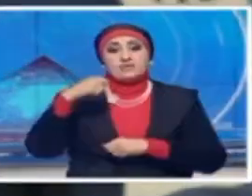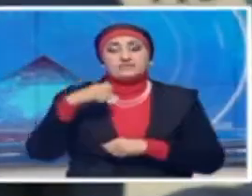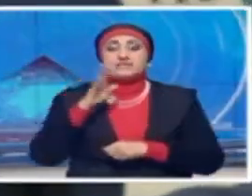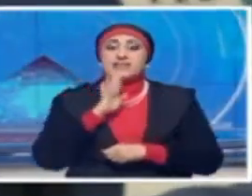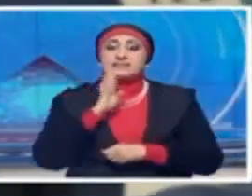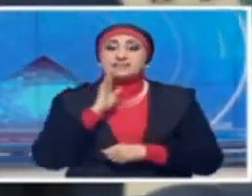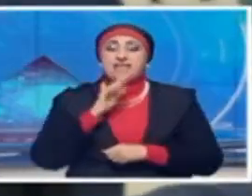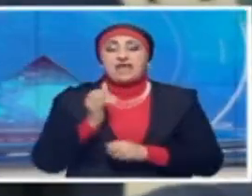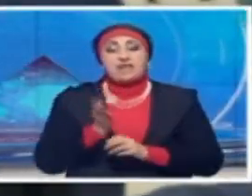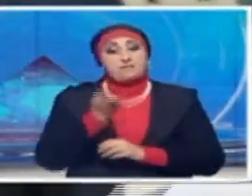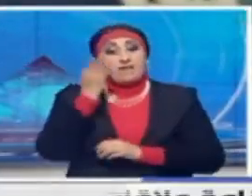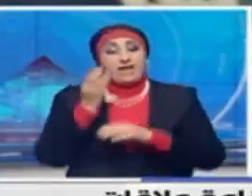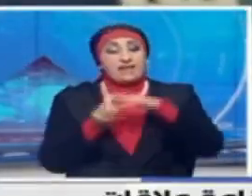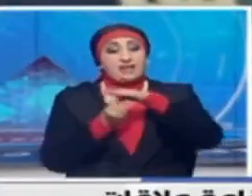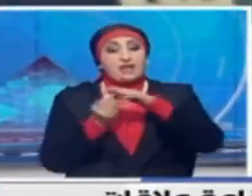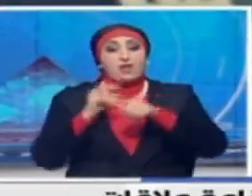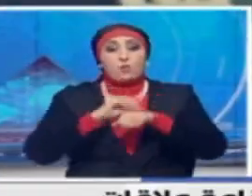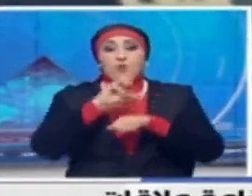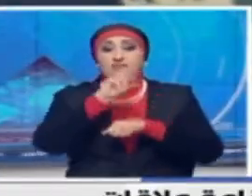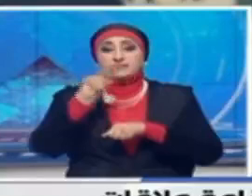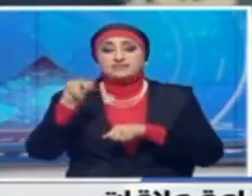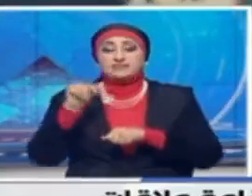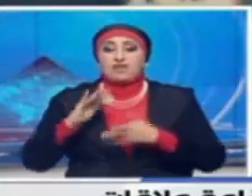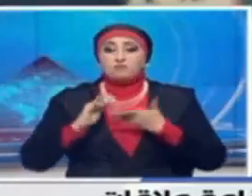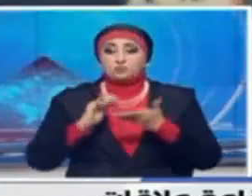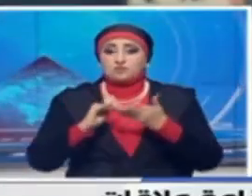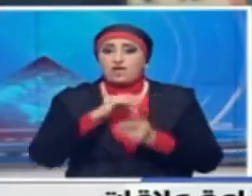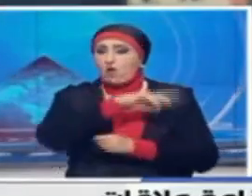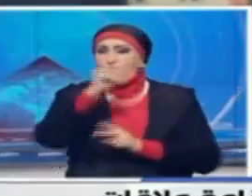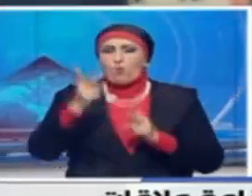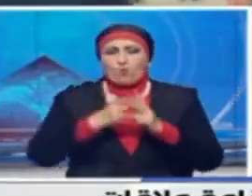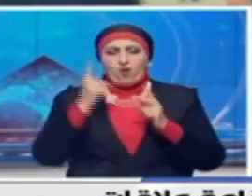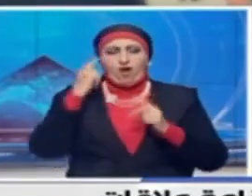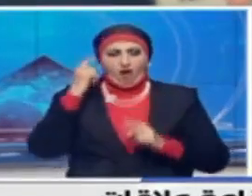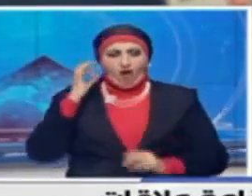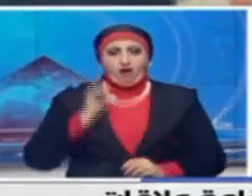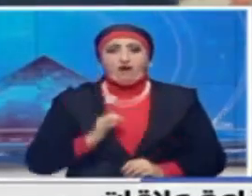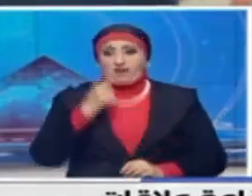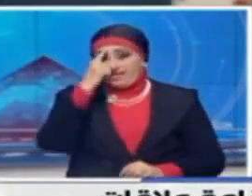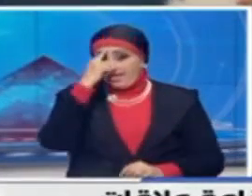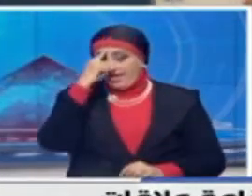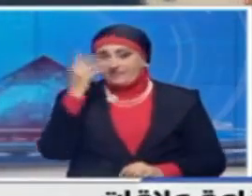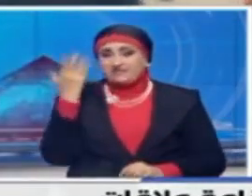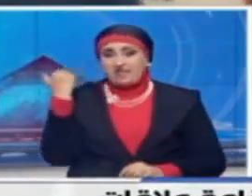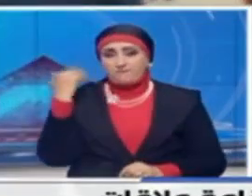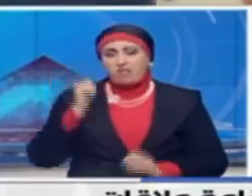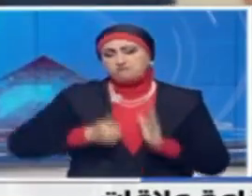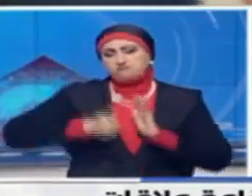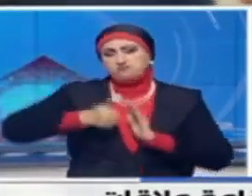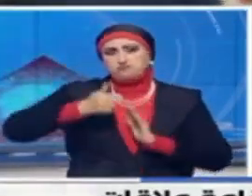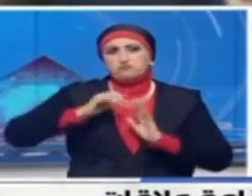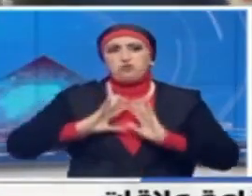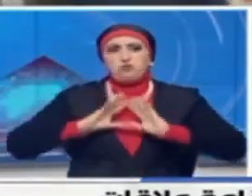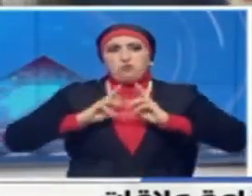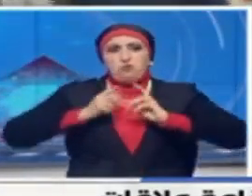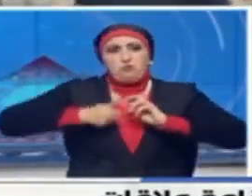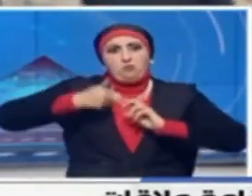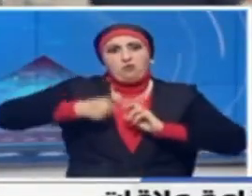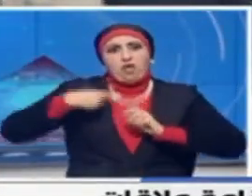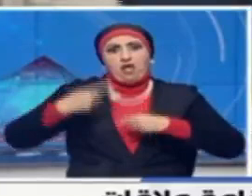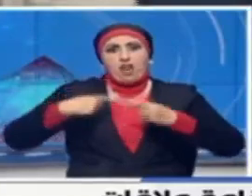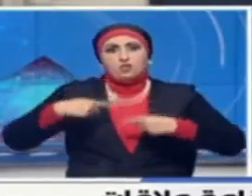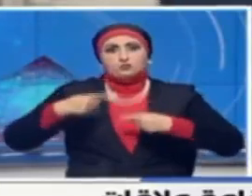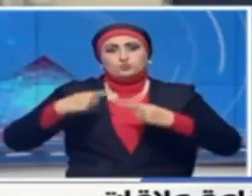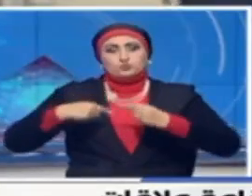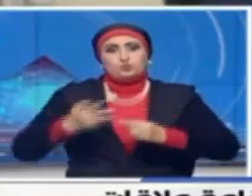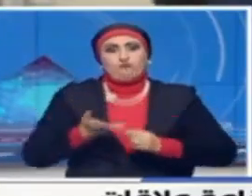والبحث العلمي، ففي اهتمام في الجانب ده. وزي ما الناس كثيرة ممكن تبقى عارفة إن أيضا الهند في الفترة الأخيرة تقدمت جدا أو ليها سمعتها